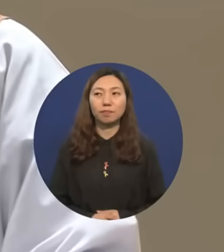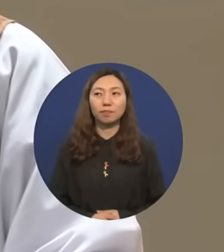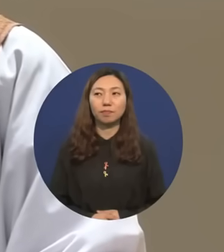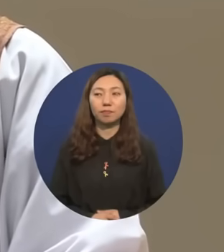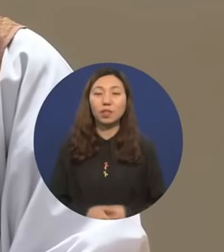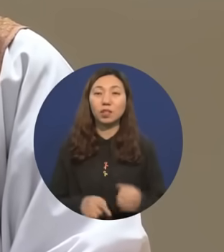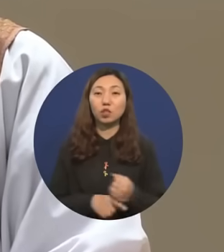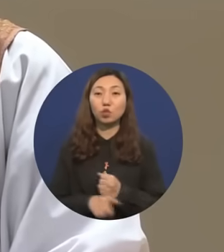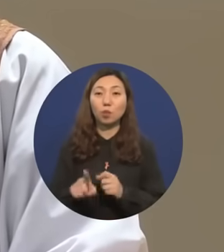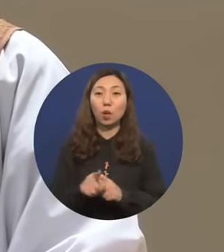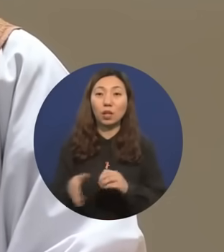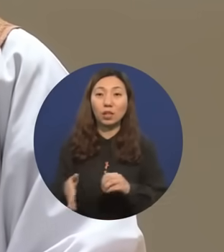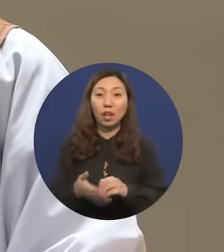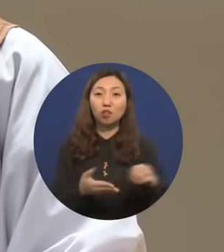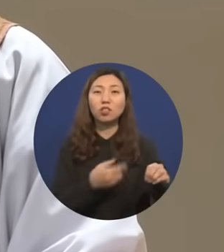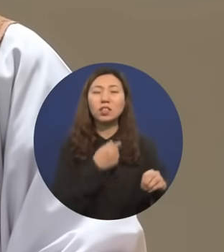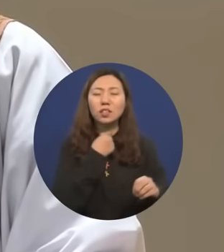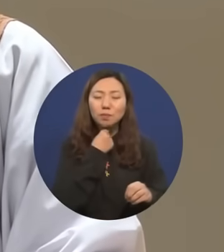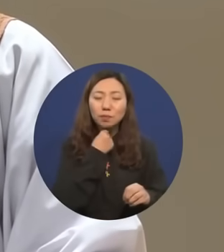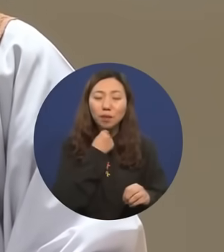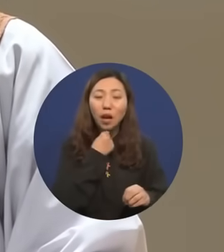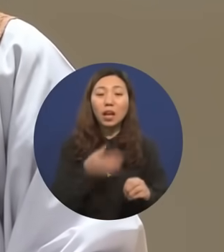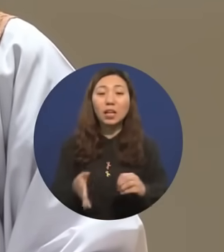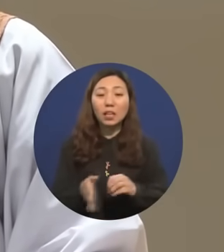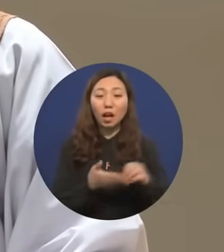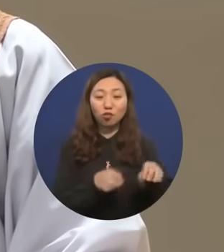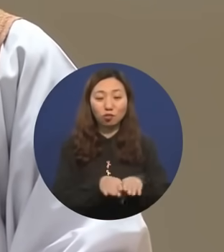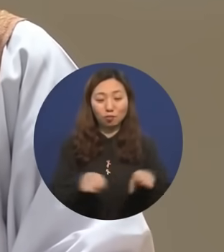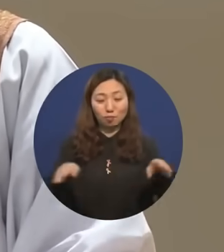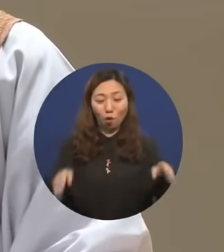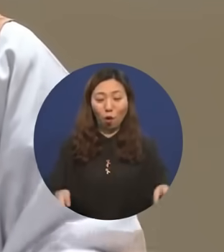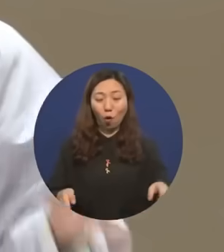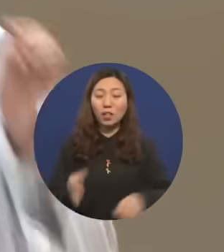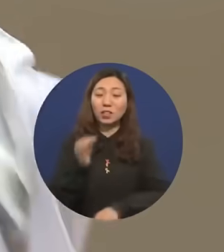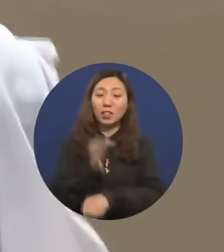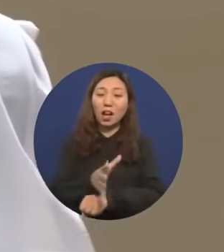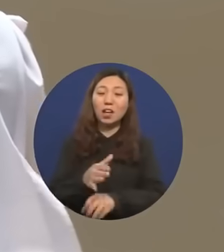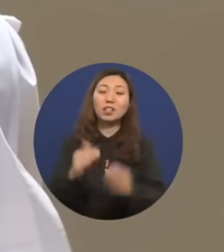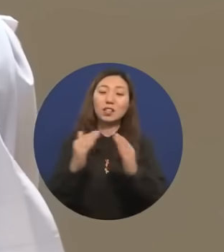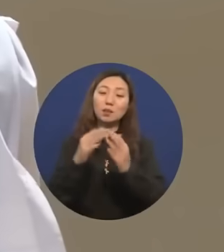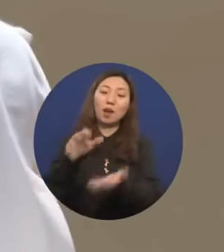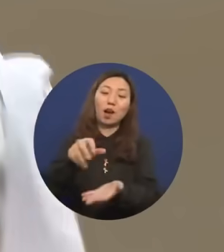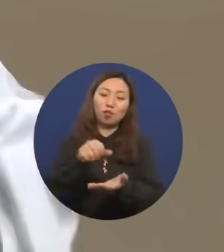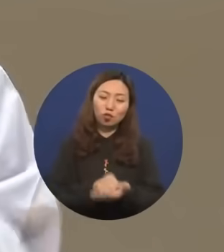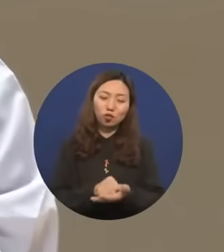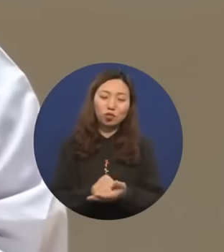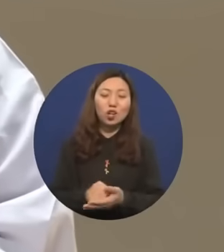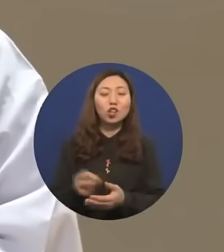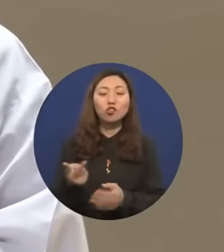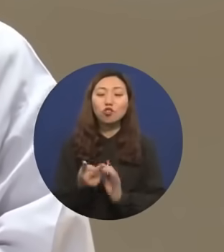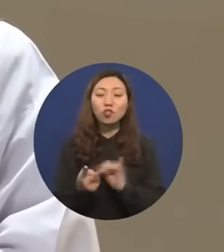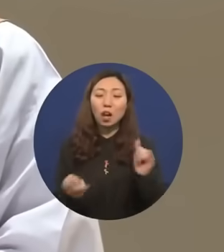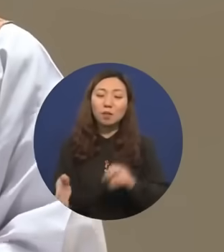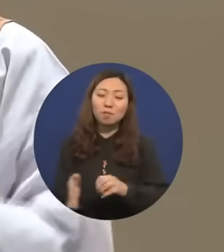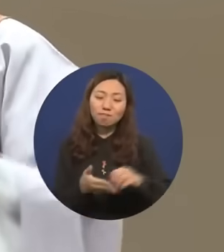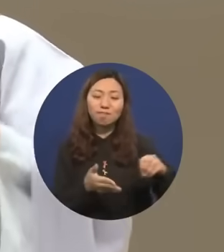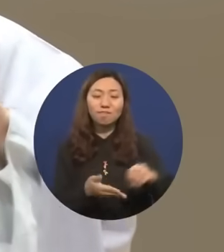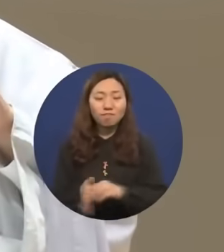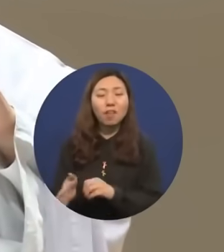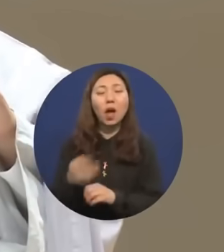그러니까 탁구가 치고 싶으면 탁구 다이만 하나 사다가 집에 갖다 놓고 그냥 둘이서 실컷 치세요. 왜